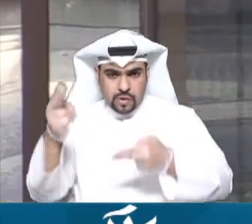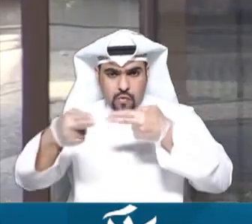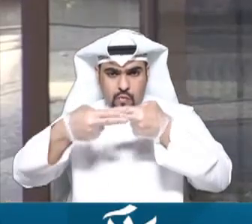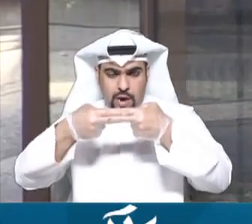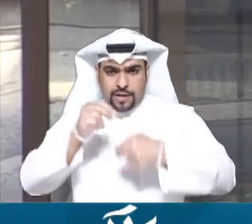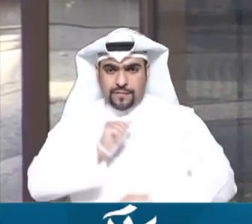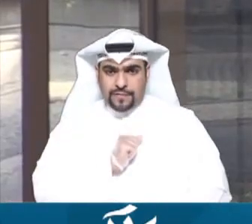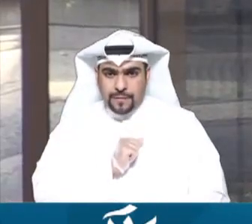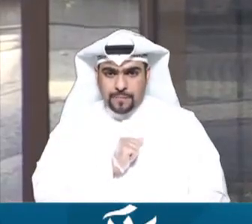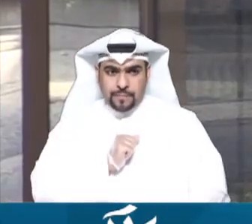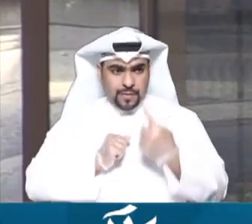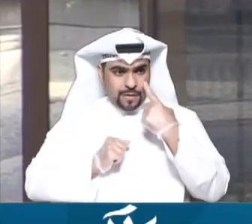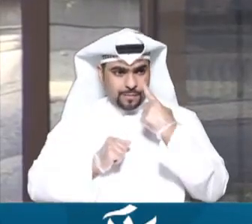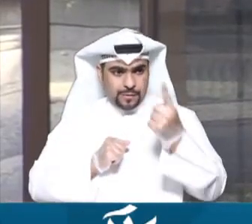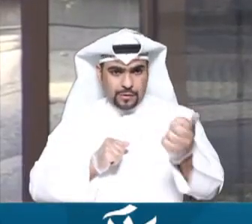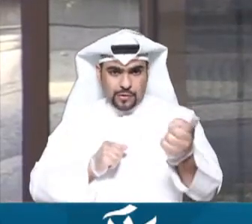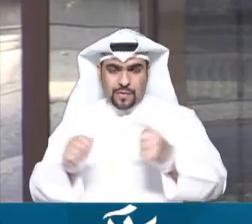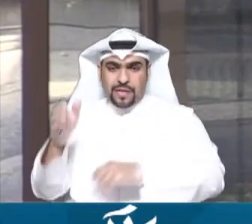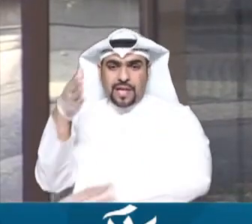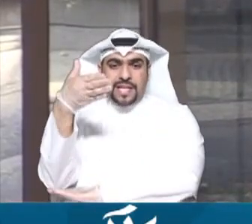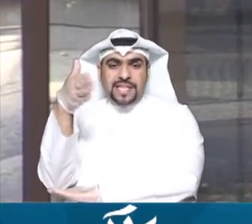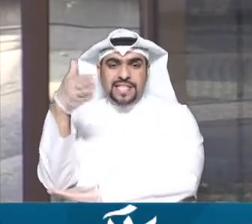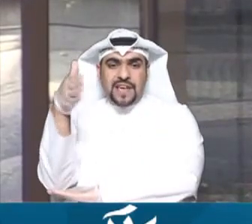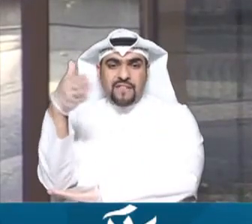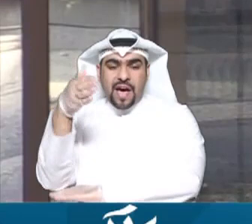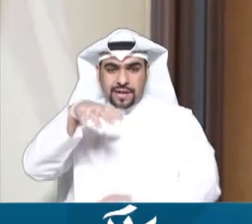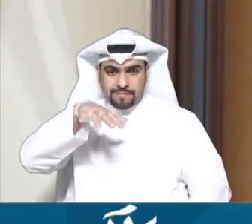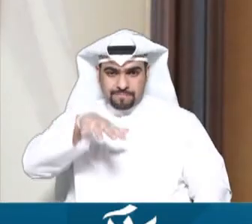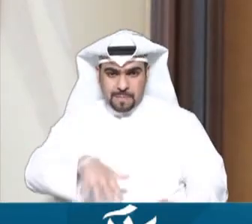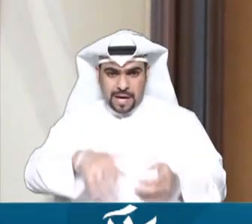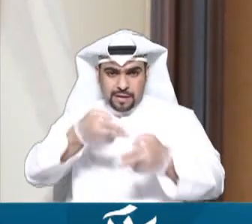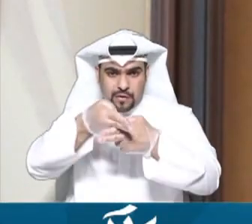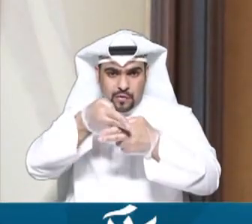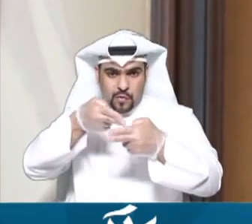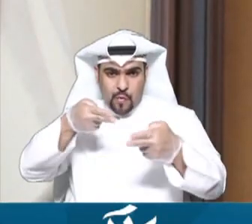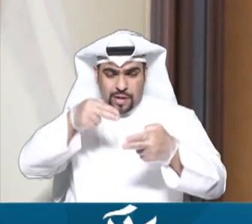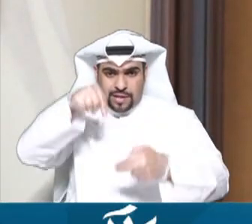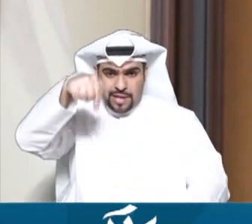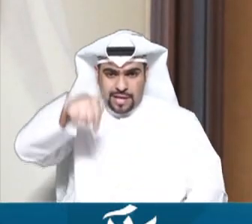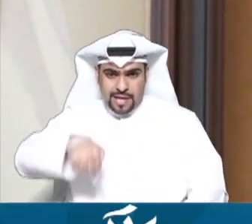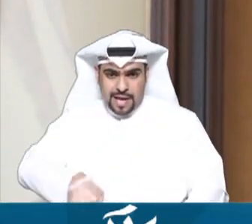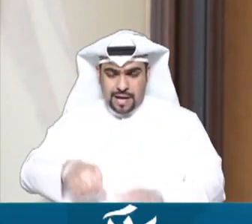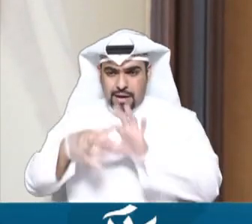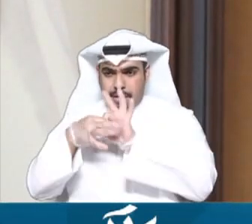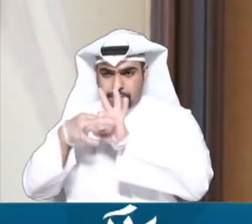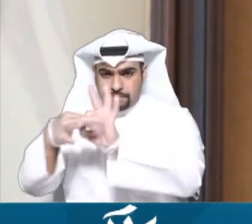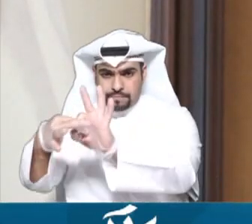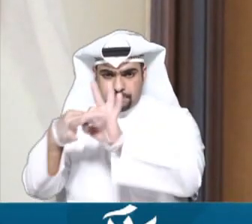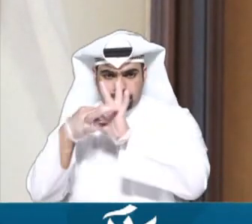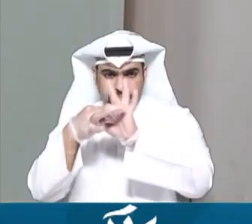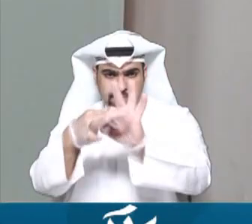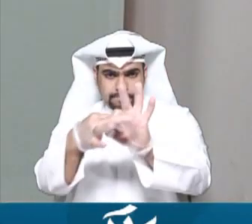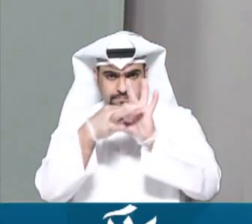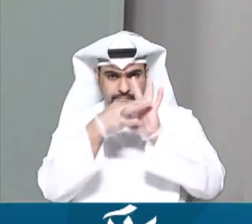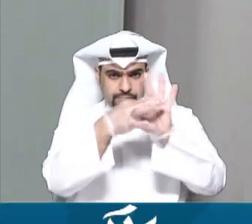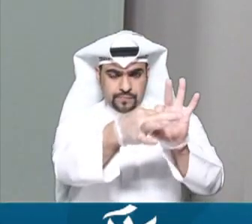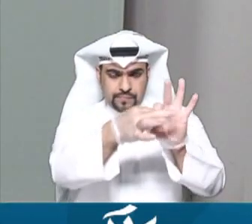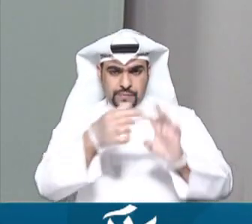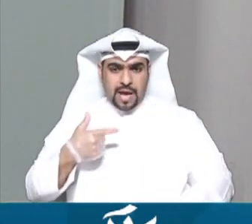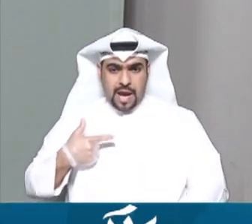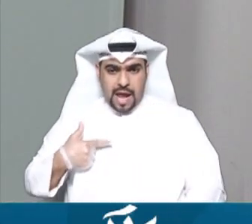في سويسرا والجوار الفرنسي، وأنجزت الإحصاء الكامل لأعدادهم وطالبتهم